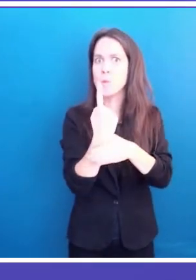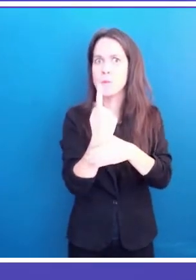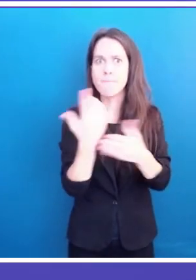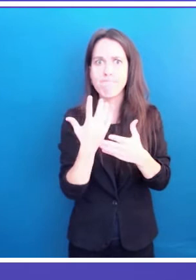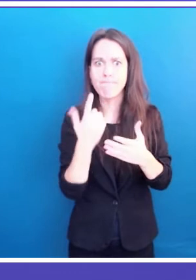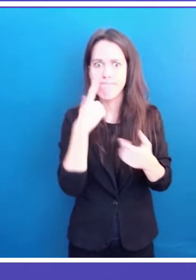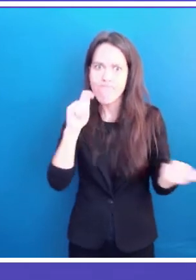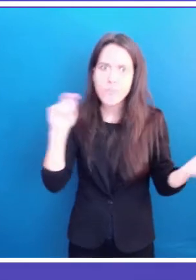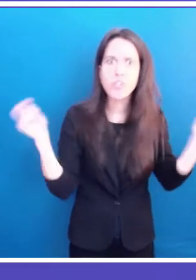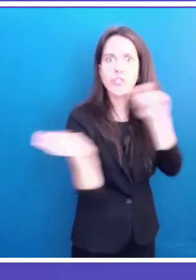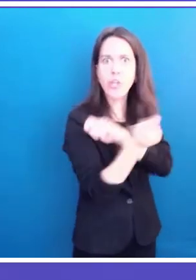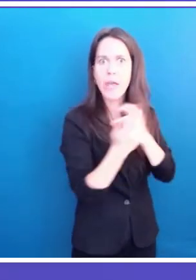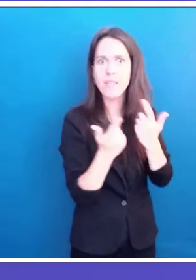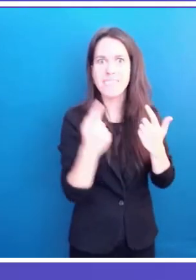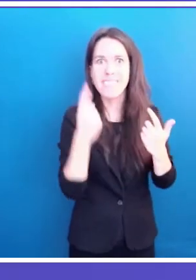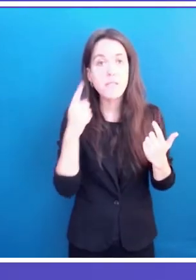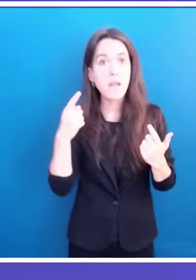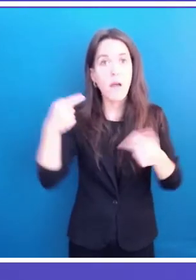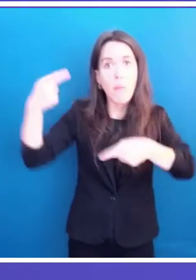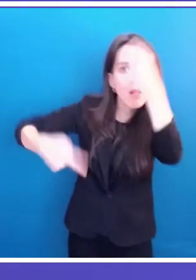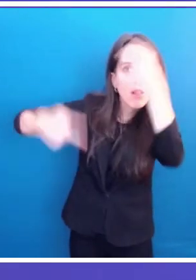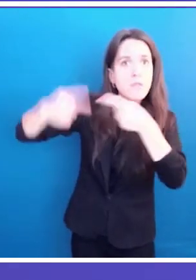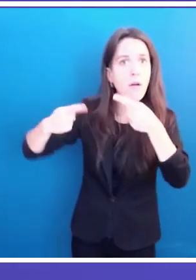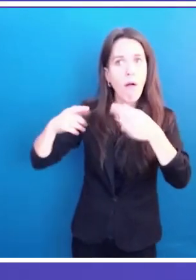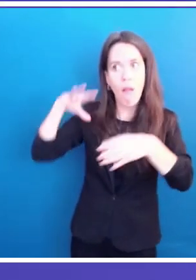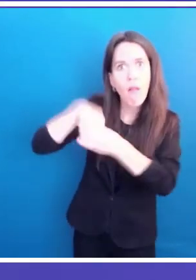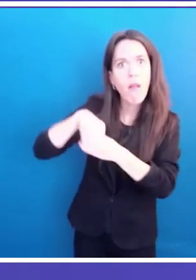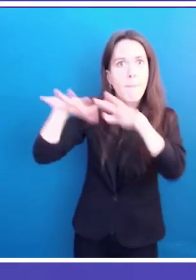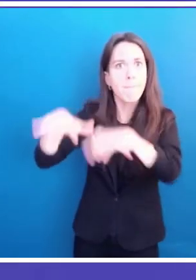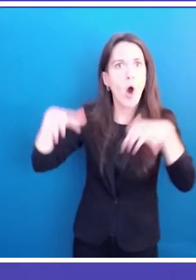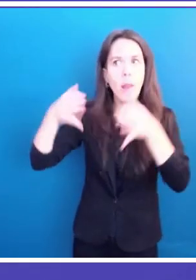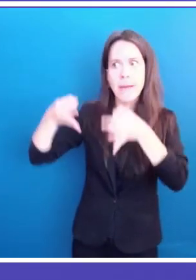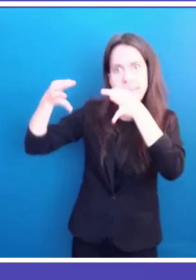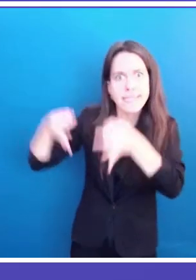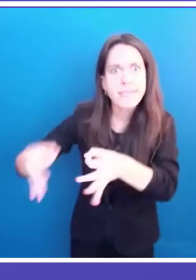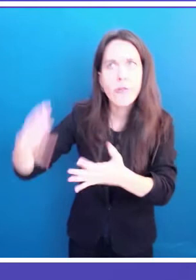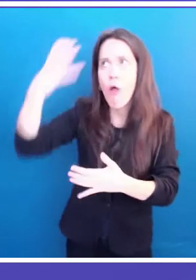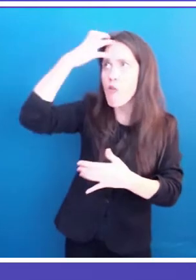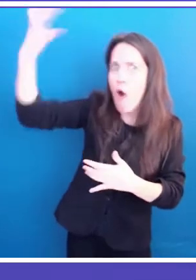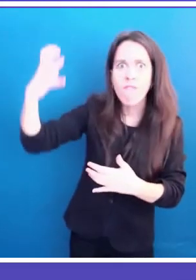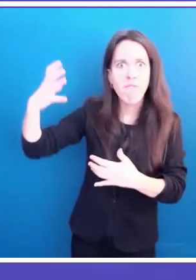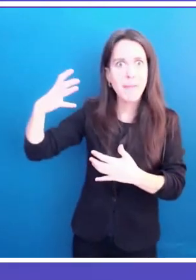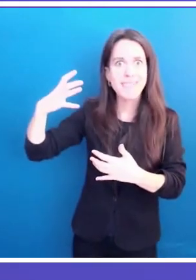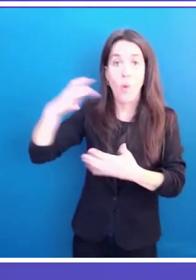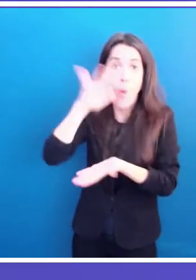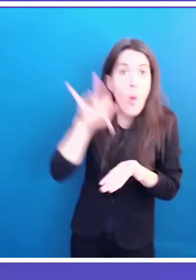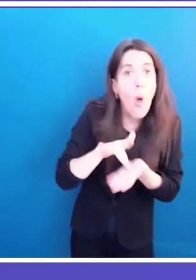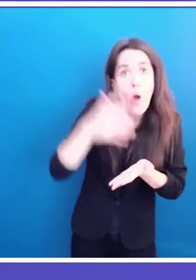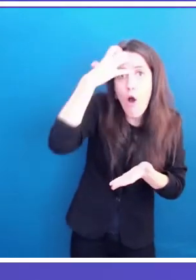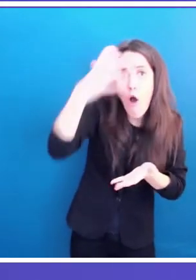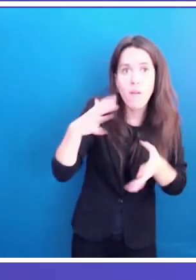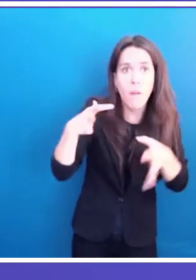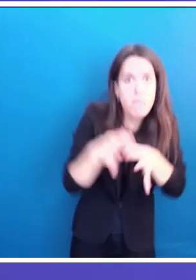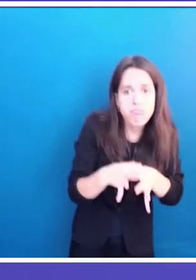كل جهات صنع القرار، بدءا من المستوى الحكومي المركزي، الحكومة المحلية